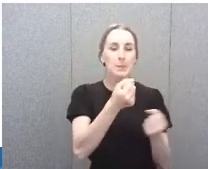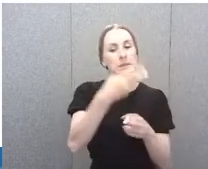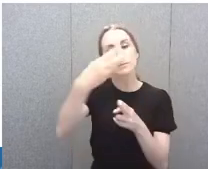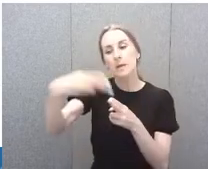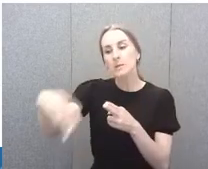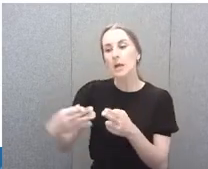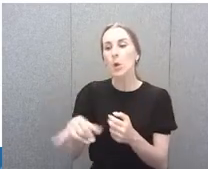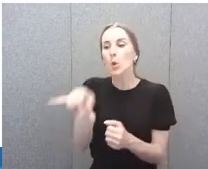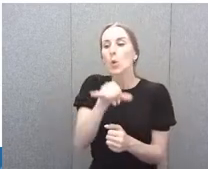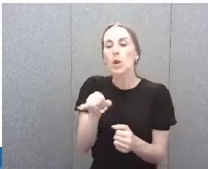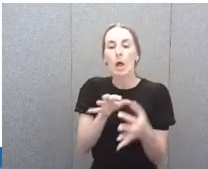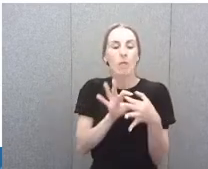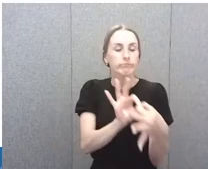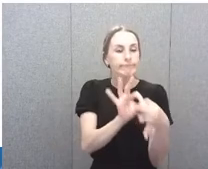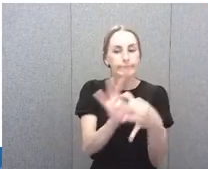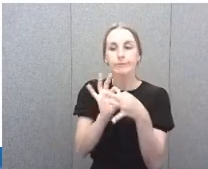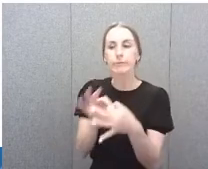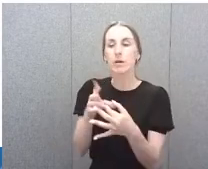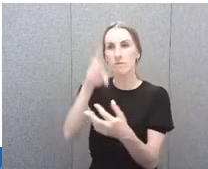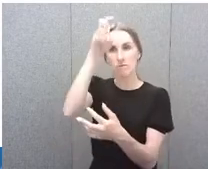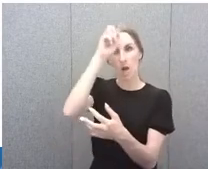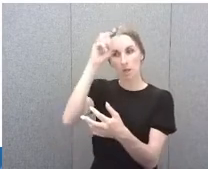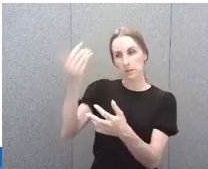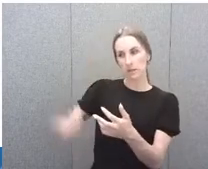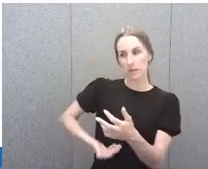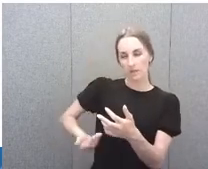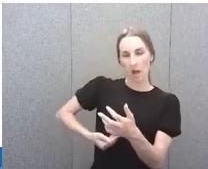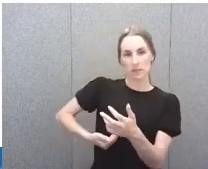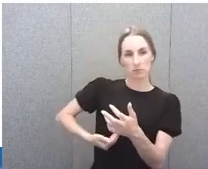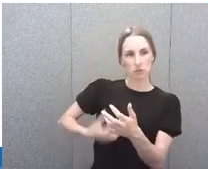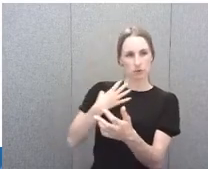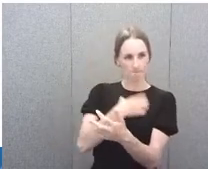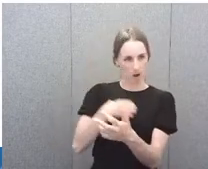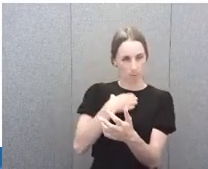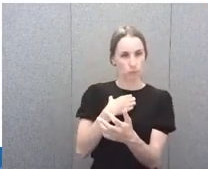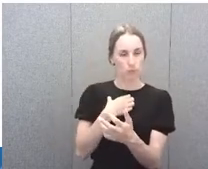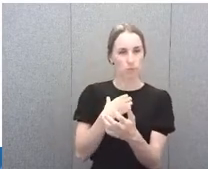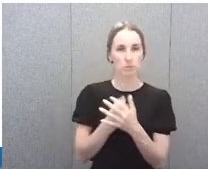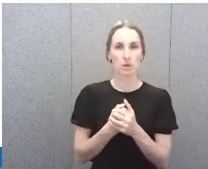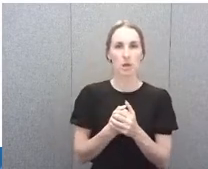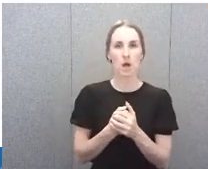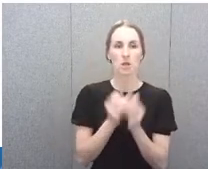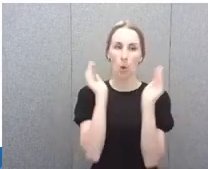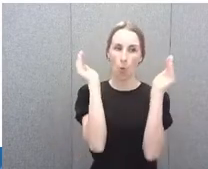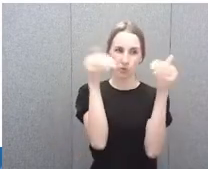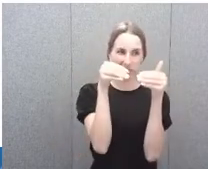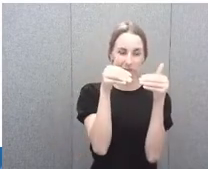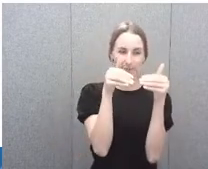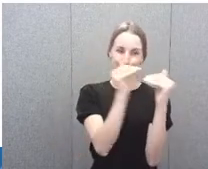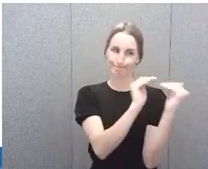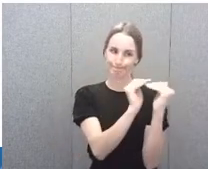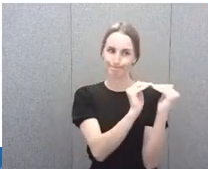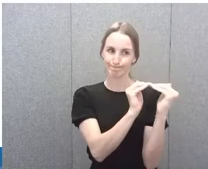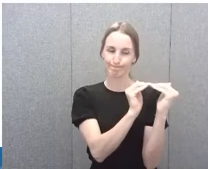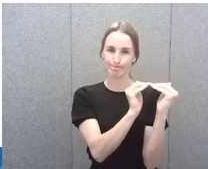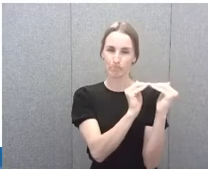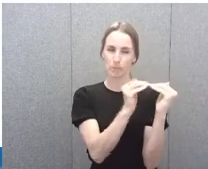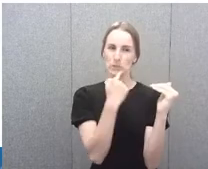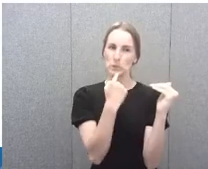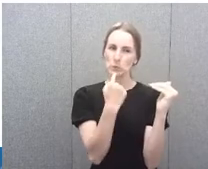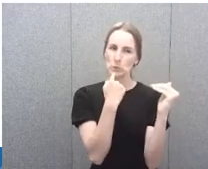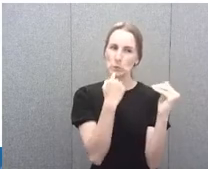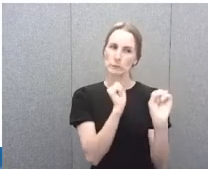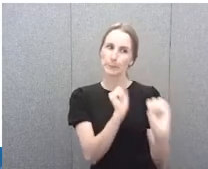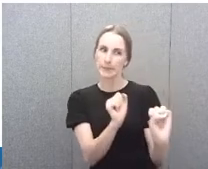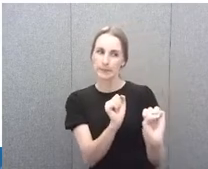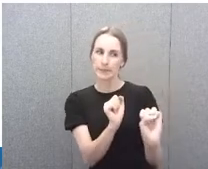ты можешь быть полезна в зале, где принимаются решения, которые обуславливают жизнь нашего государства? Также я нахожусь в аутистическом